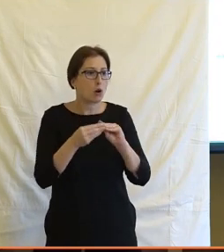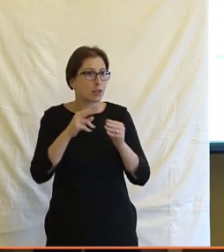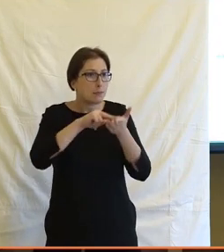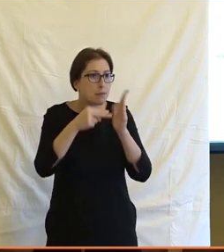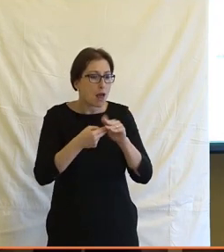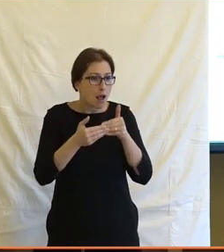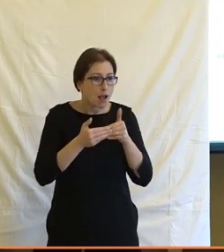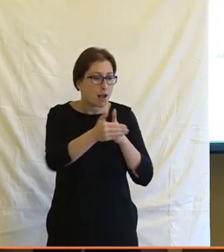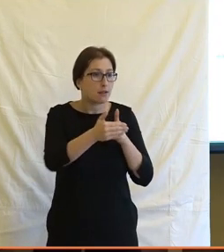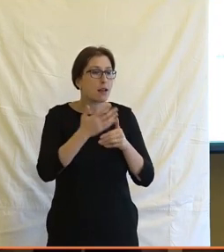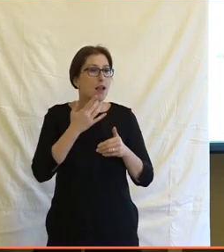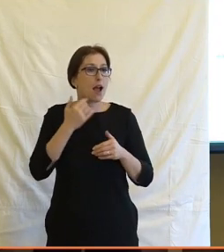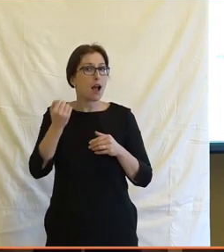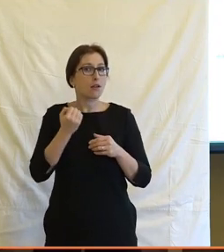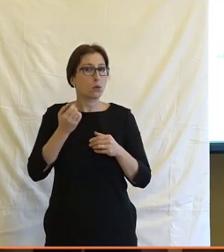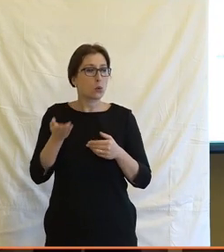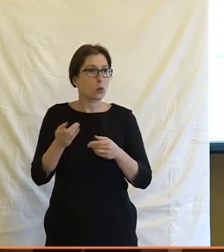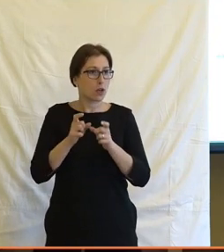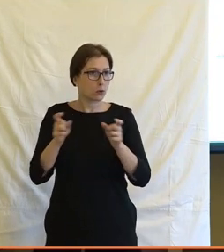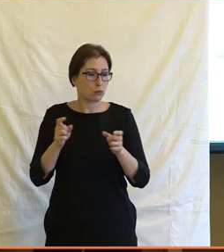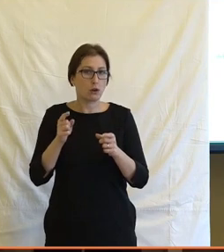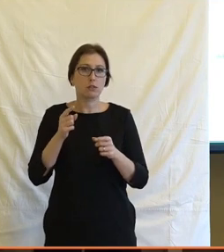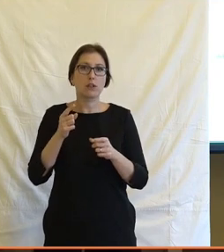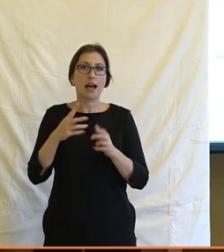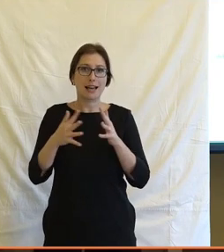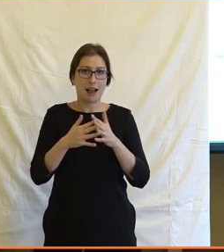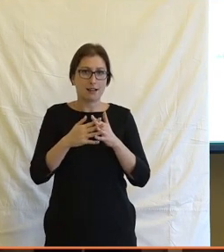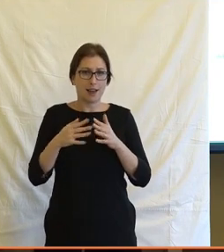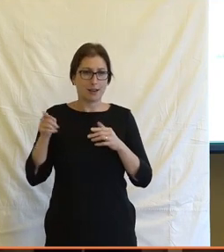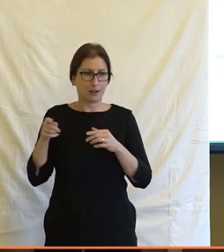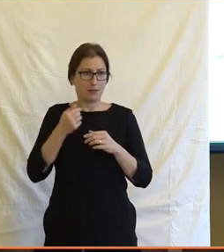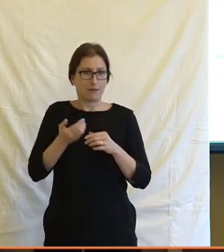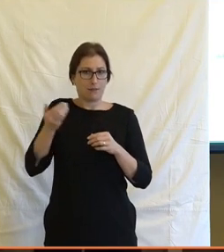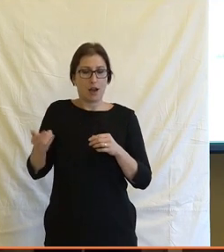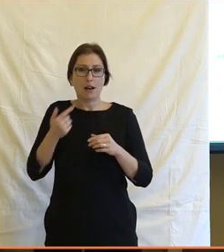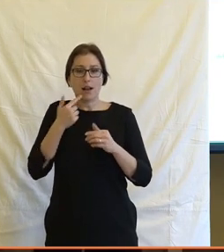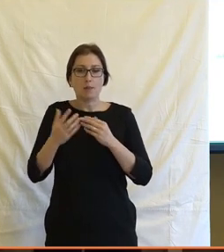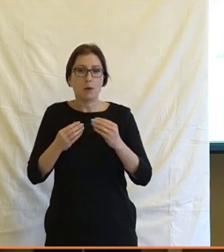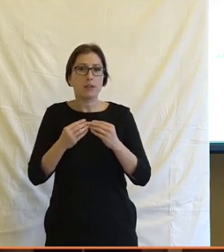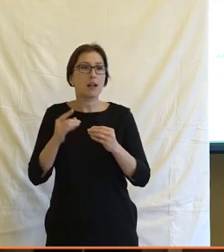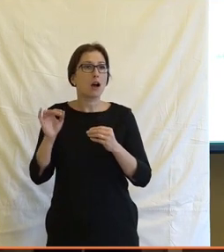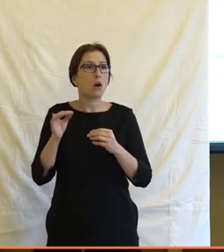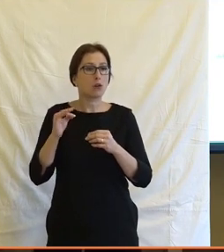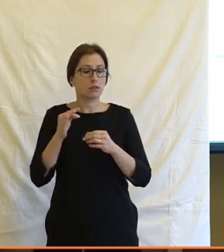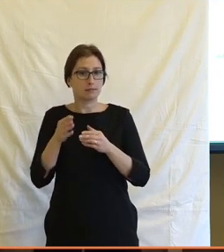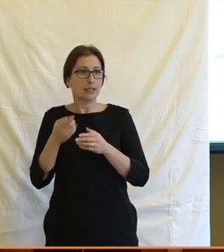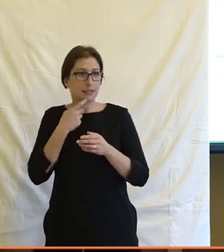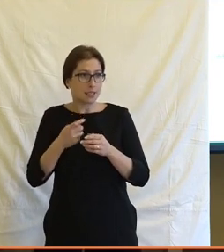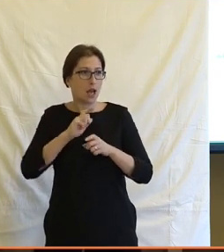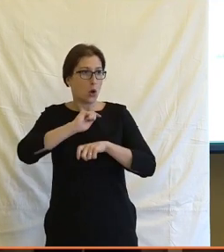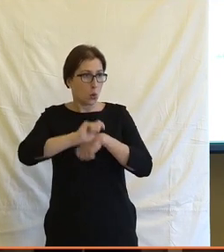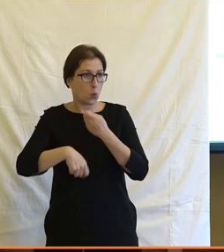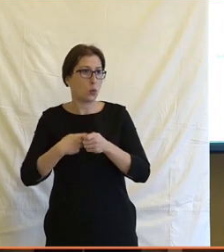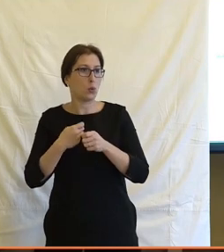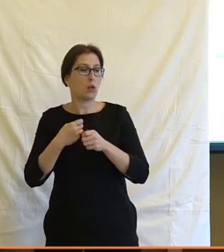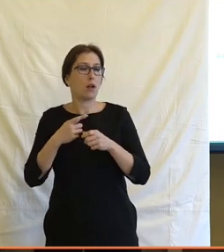řeknu. Jak to funguje u vás? Protože Radek mluvil a většinou si dokážeme představit, že to, co on zavádí,